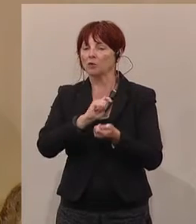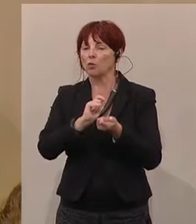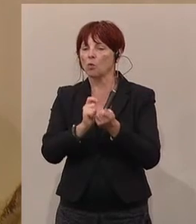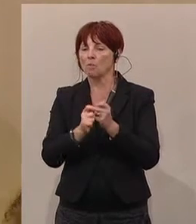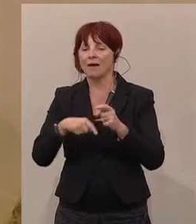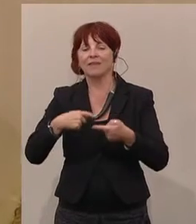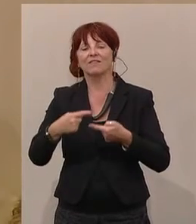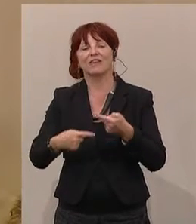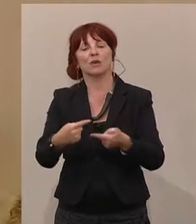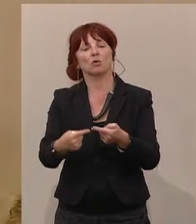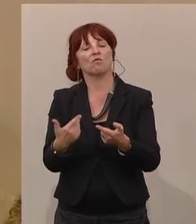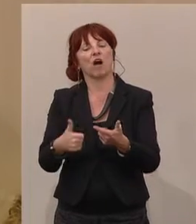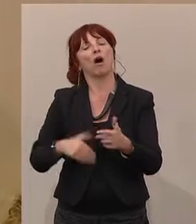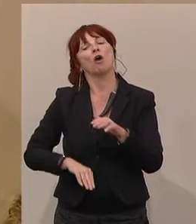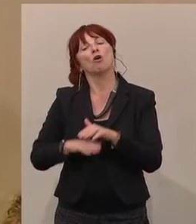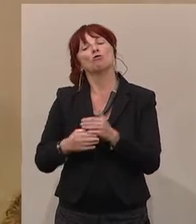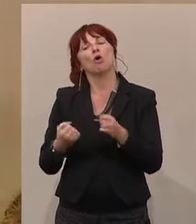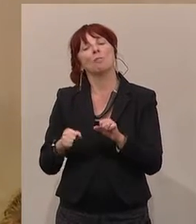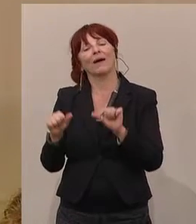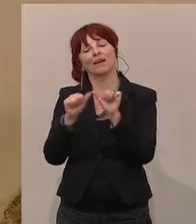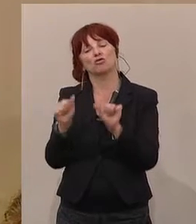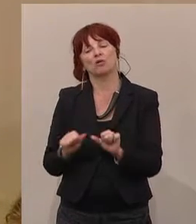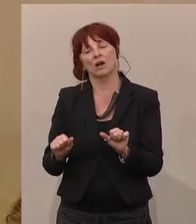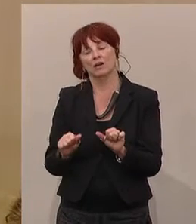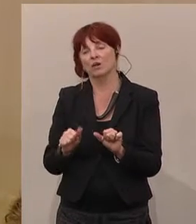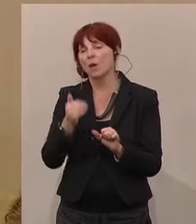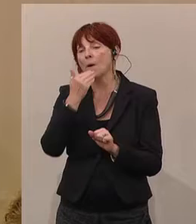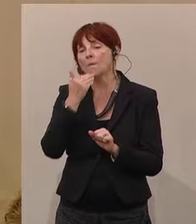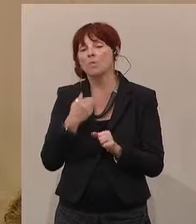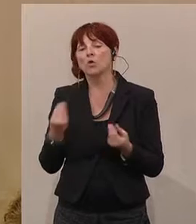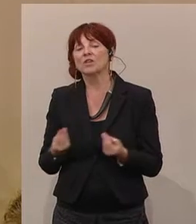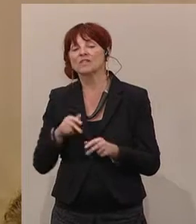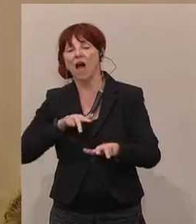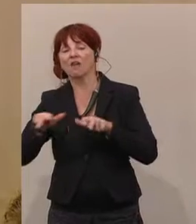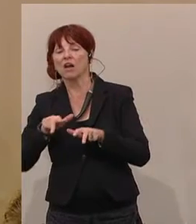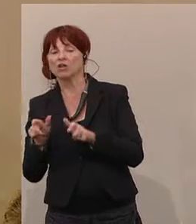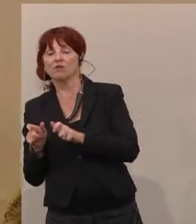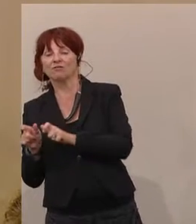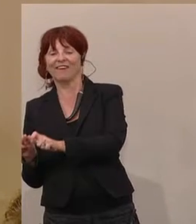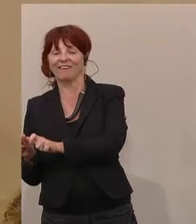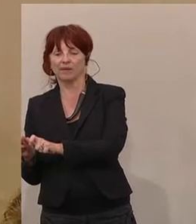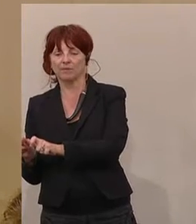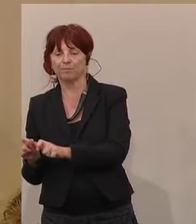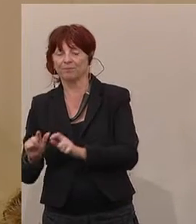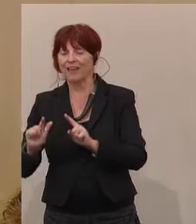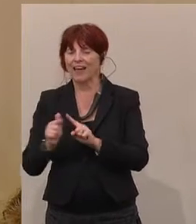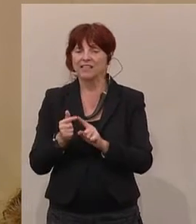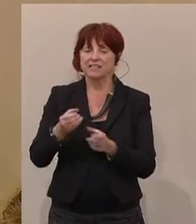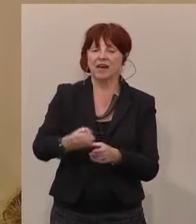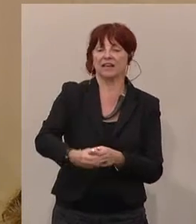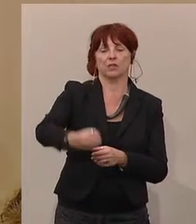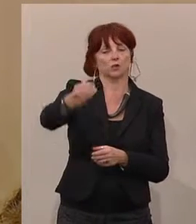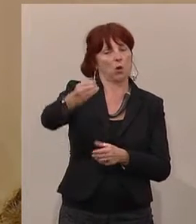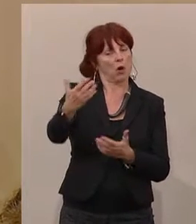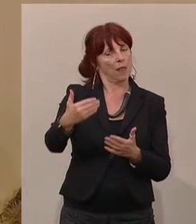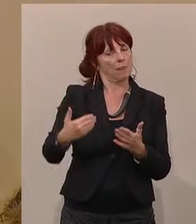Vollmachten gestaltet haben, mit dem Zweck, eine Sachwalterschaft zu verhindern. Die zweite Säule, und die ist jetzt neu,